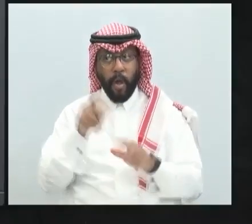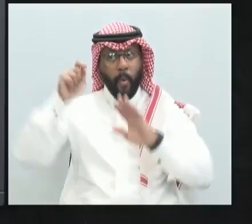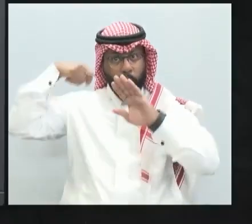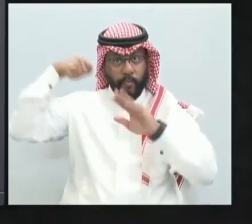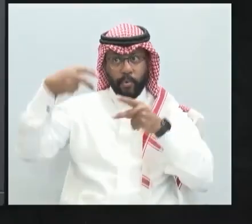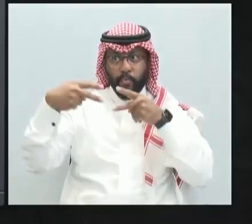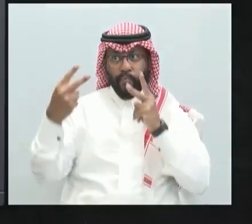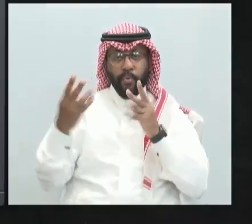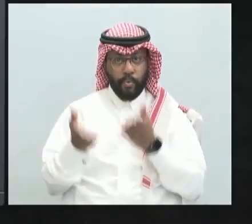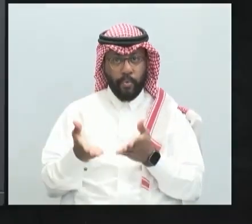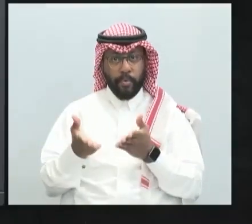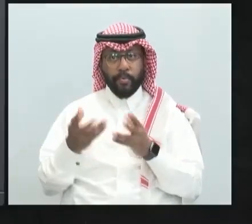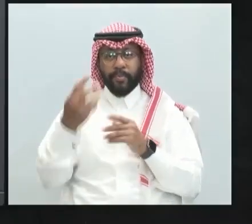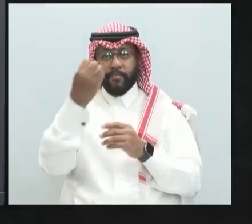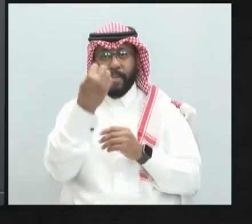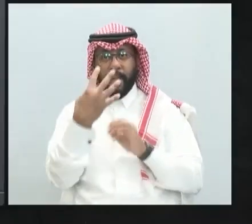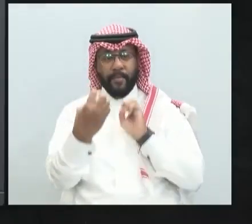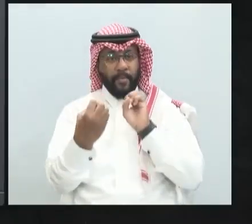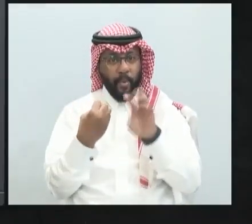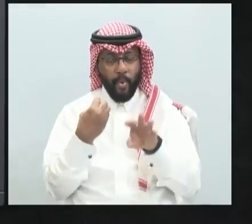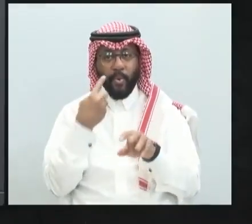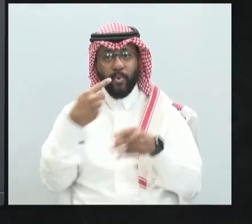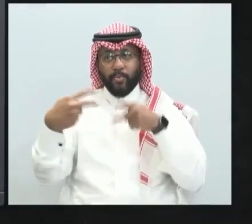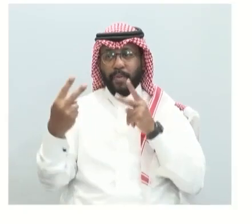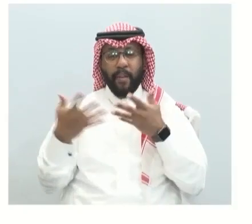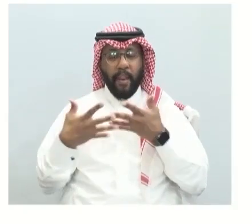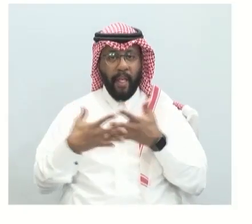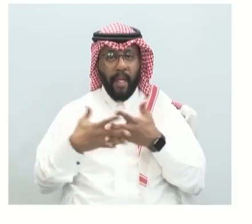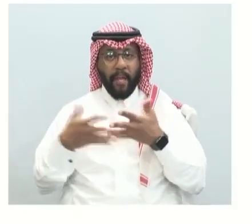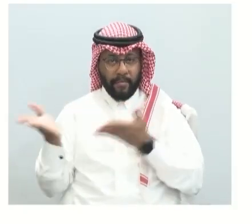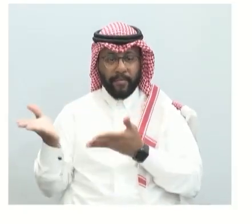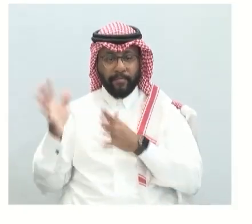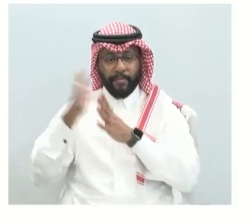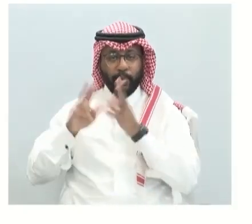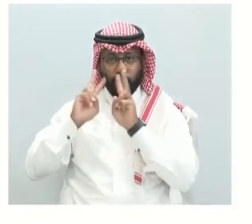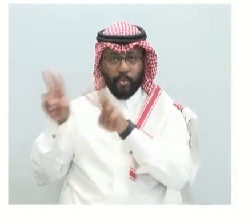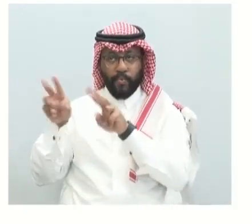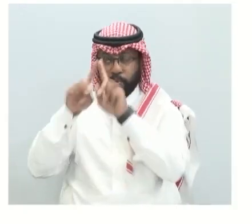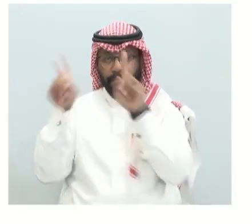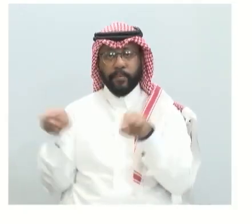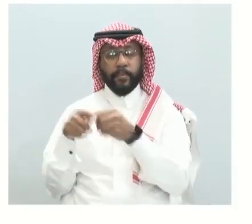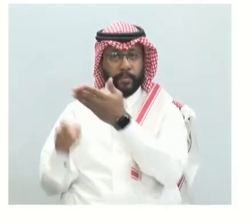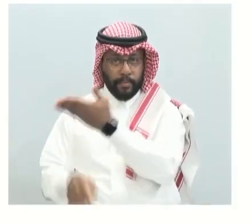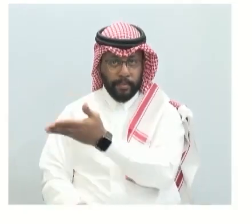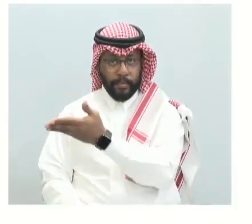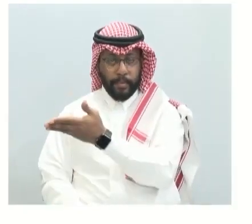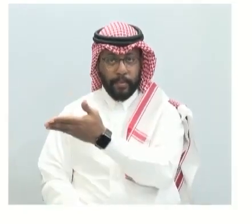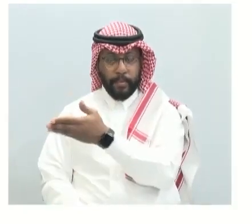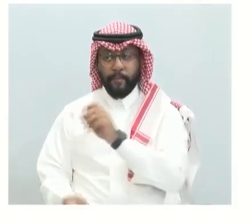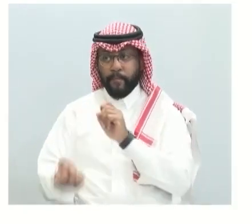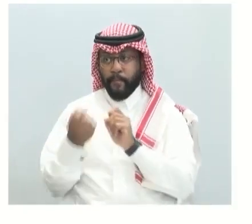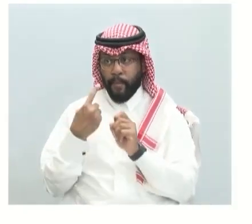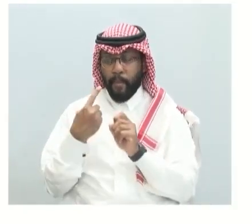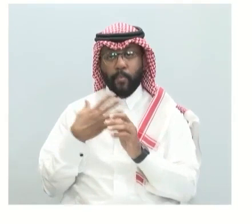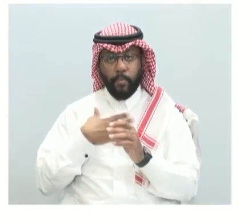نقوم باستخدام الكاميرا وبعدها يتم الاتصال بالشخص الاخر بمجرد يتم تلقي